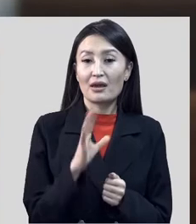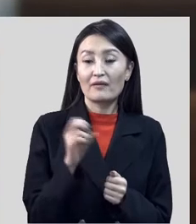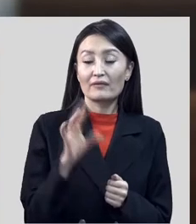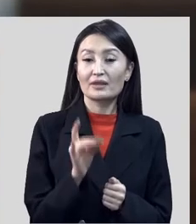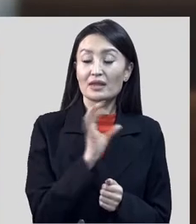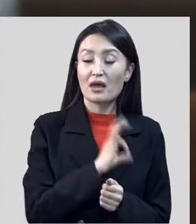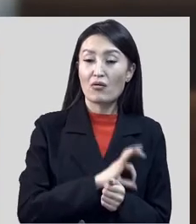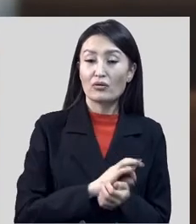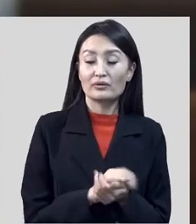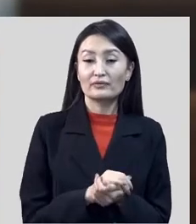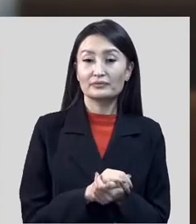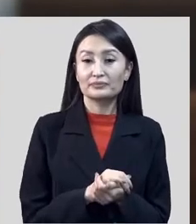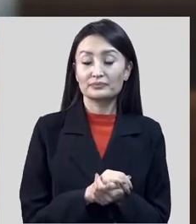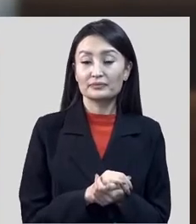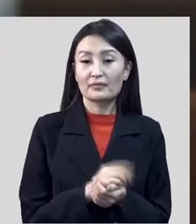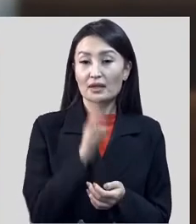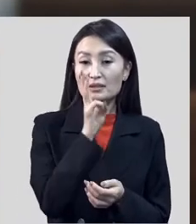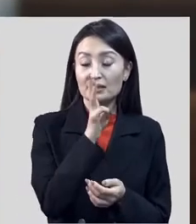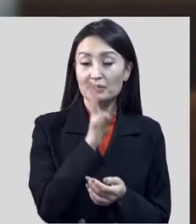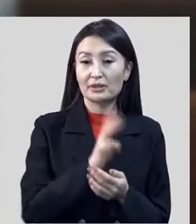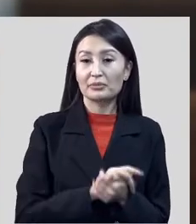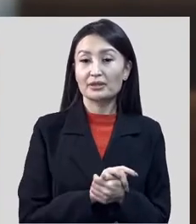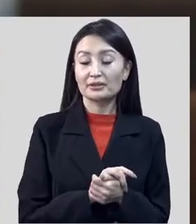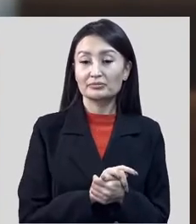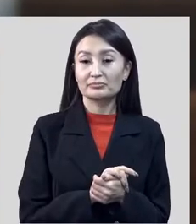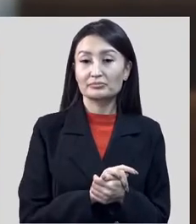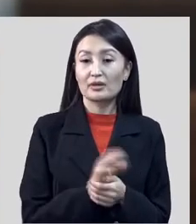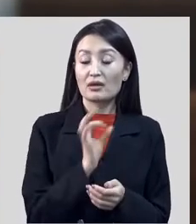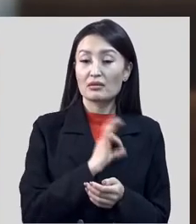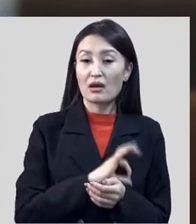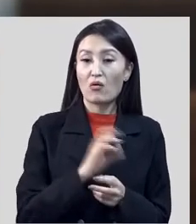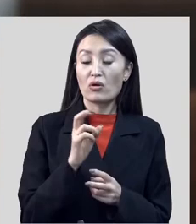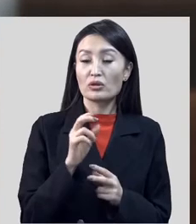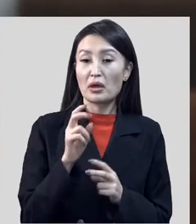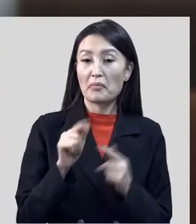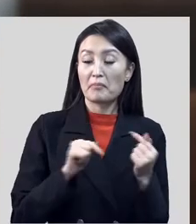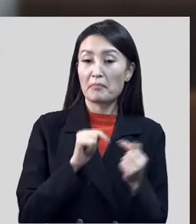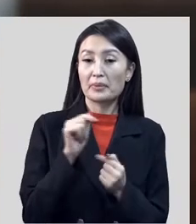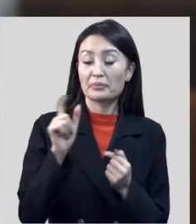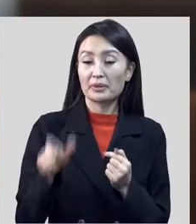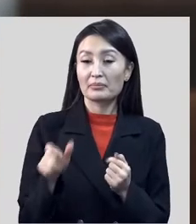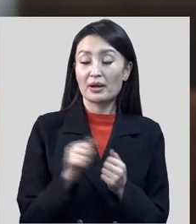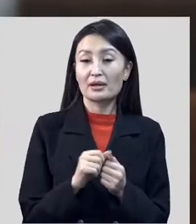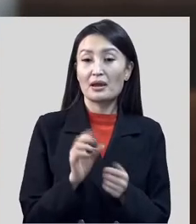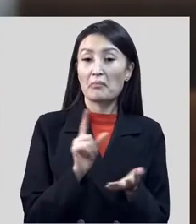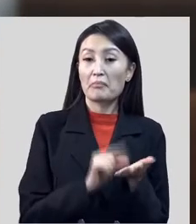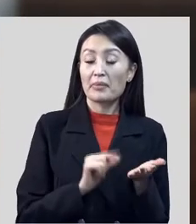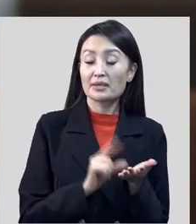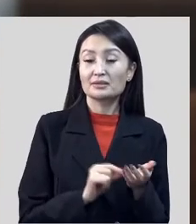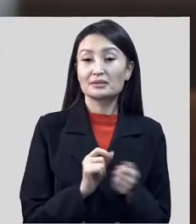доходов заработная плата доходы предпринимателя пенсии и